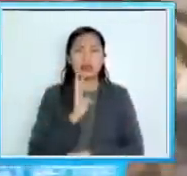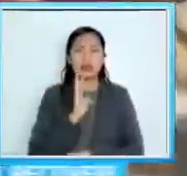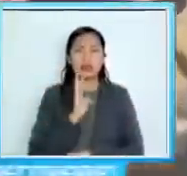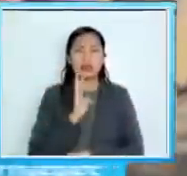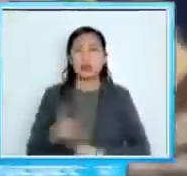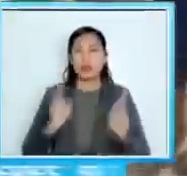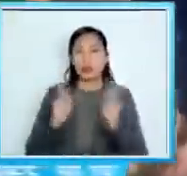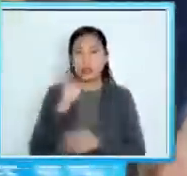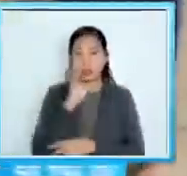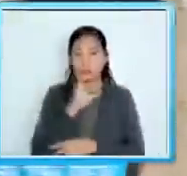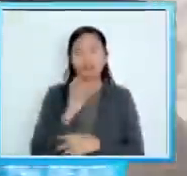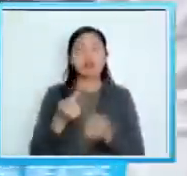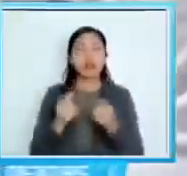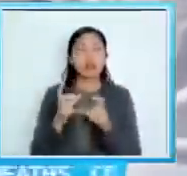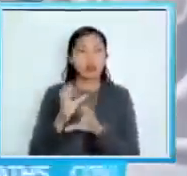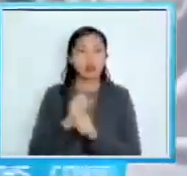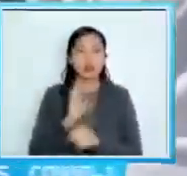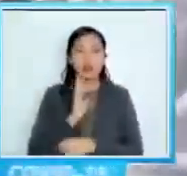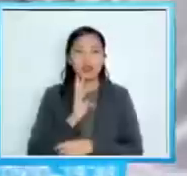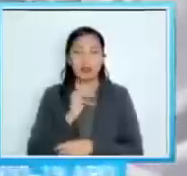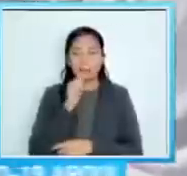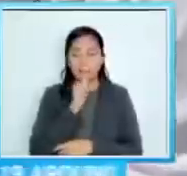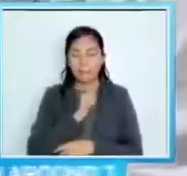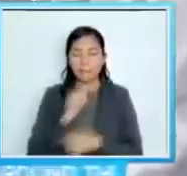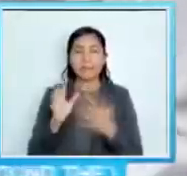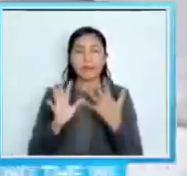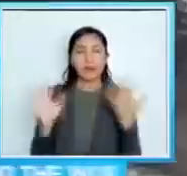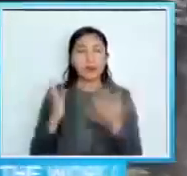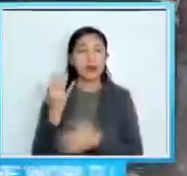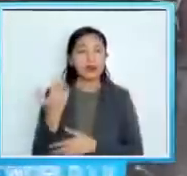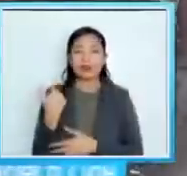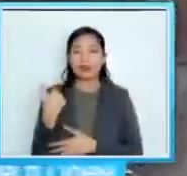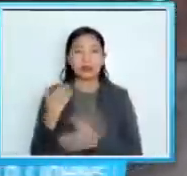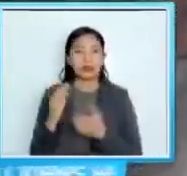tubig, sinatsaga ang mahabang pila. Hindi pa rin kasi naibabalik ang supply doon